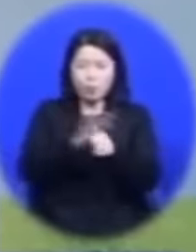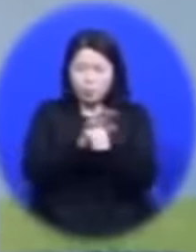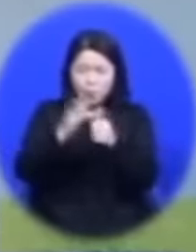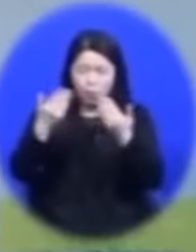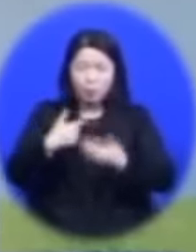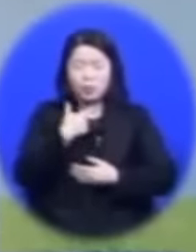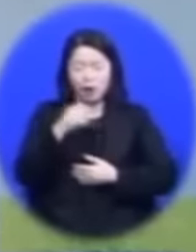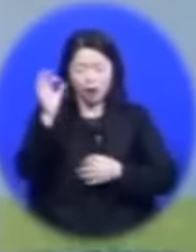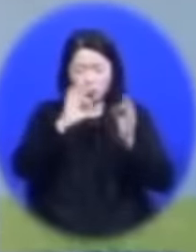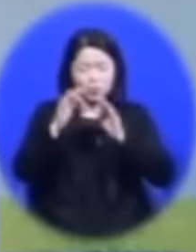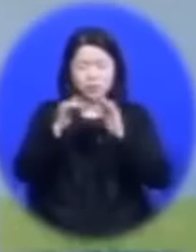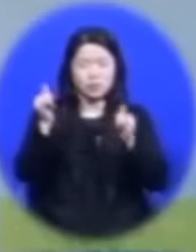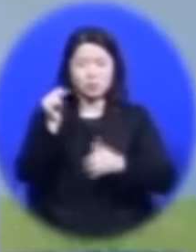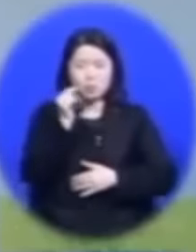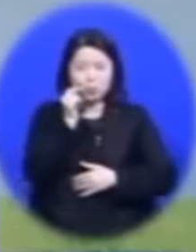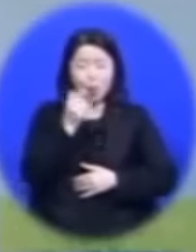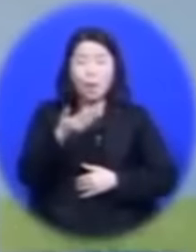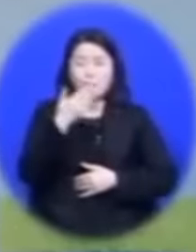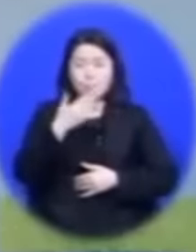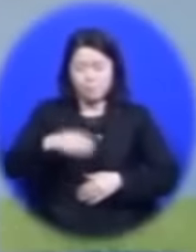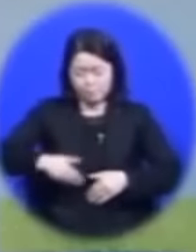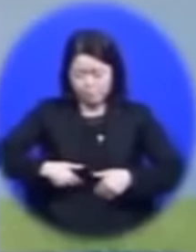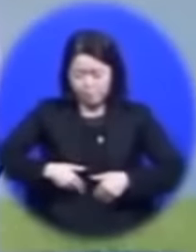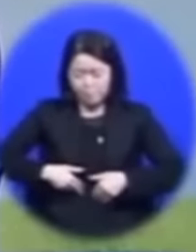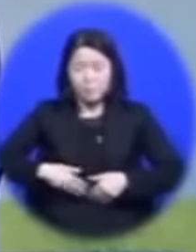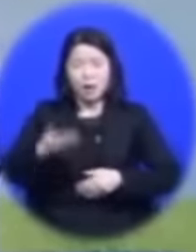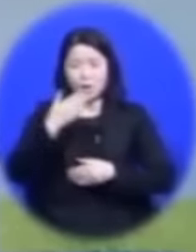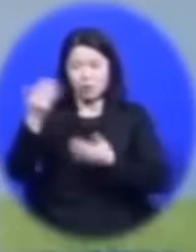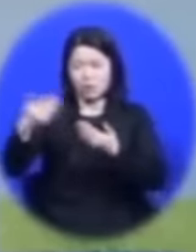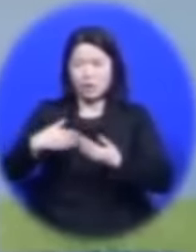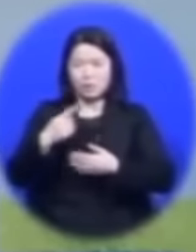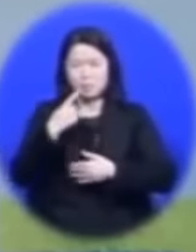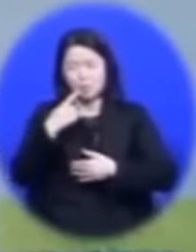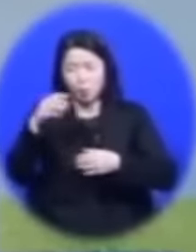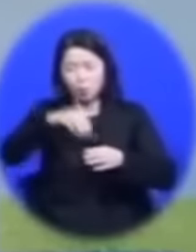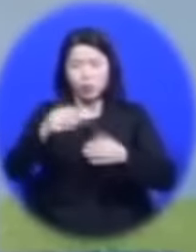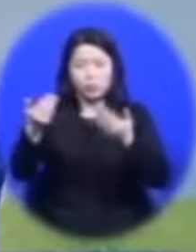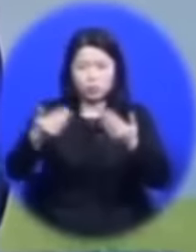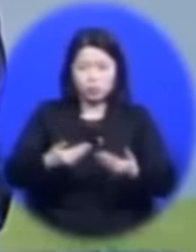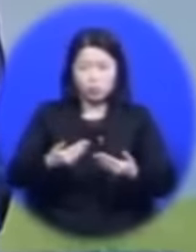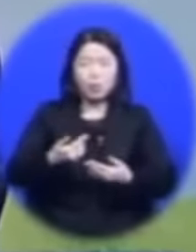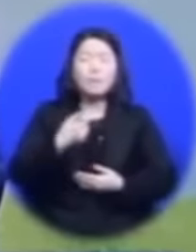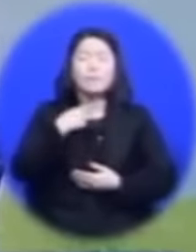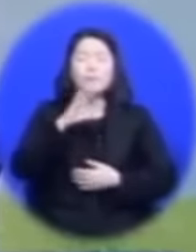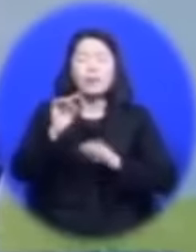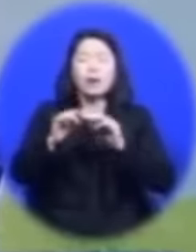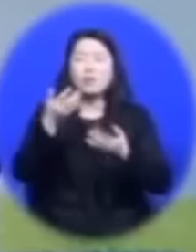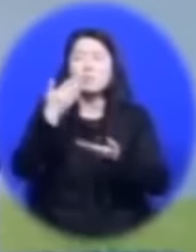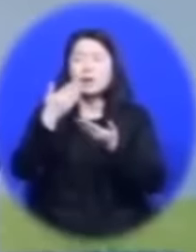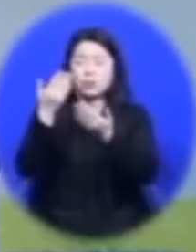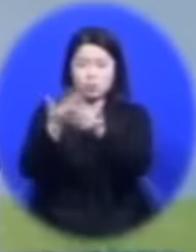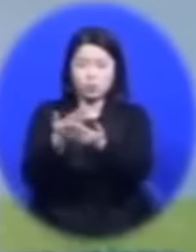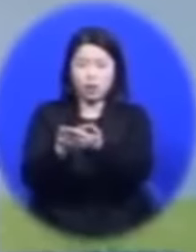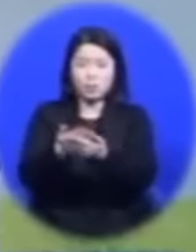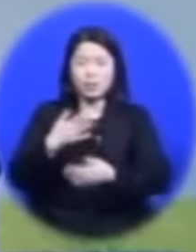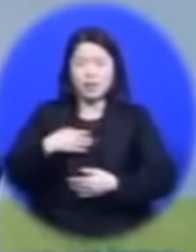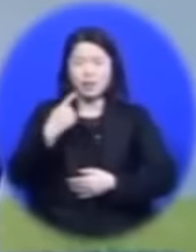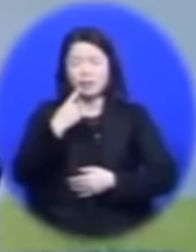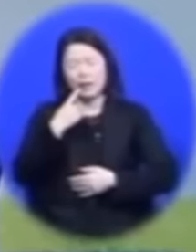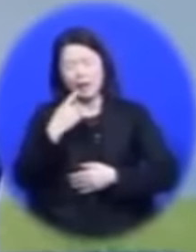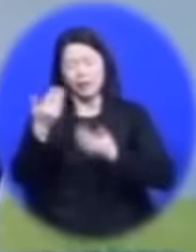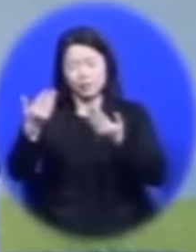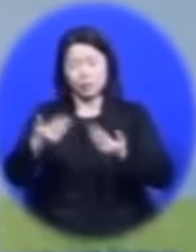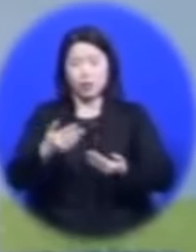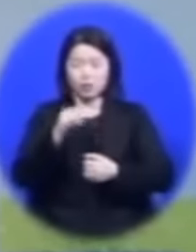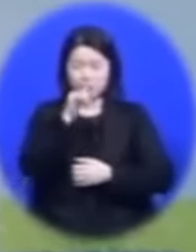배가 고파서 먹을 것을 달라고 하면 그들은 나에게 독을 타서 주고 목이 말라 마실 것을 달라고 하면 나에게 식초를